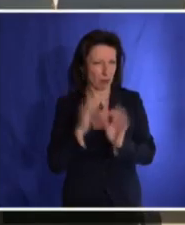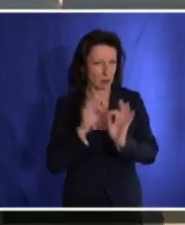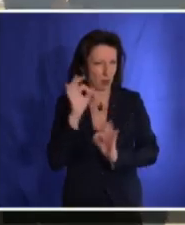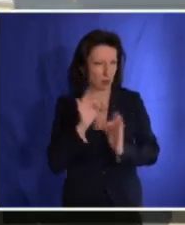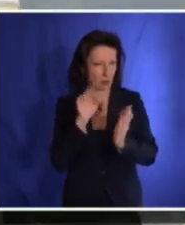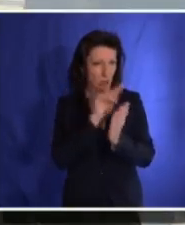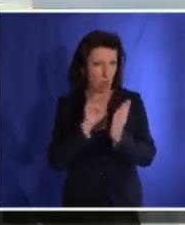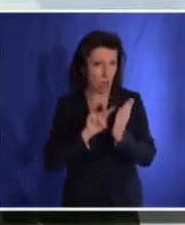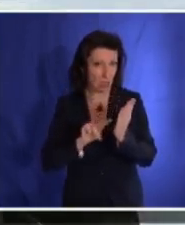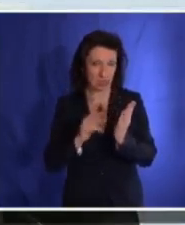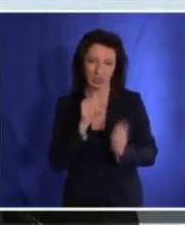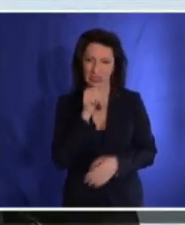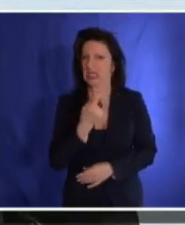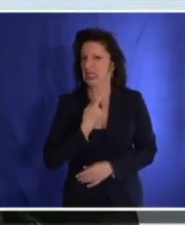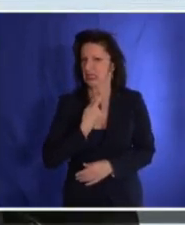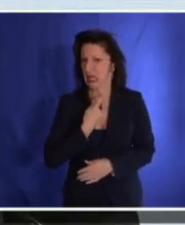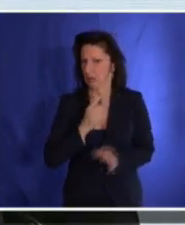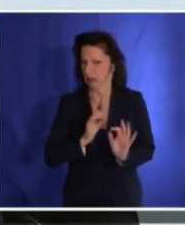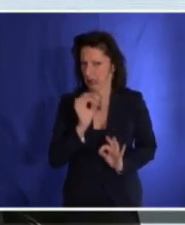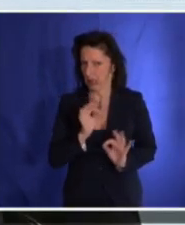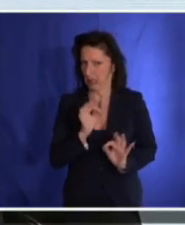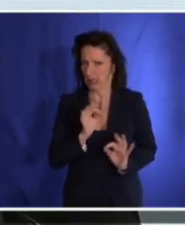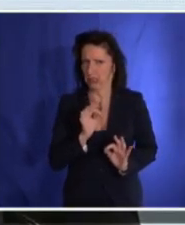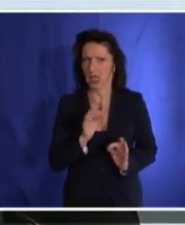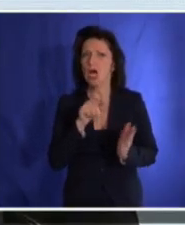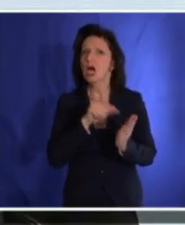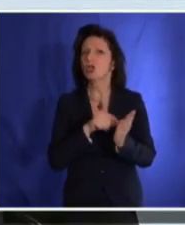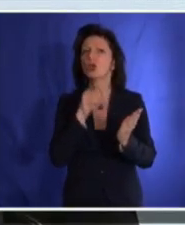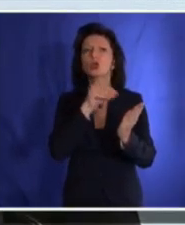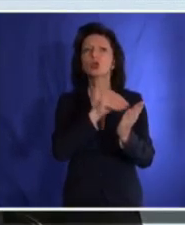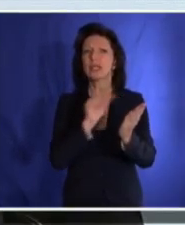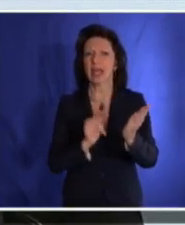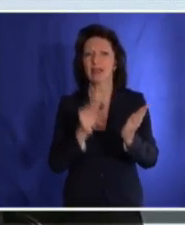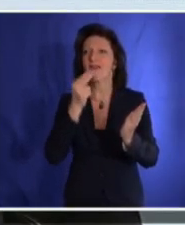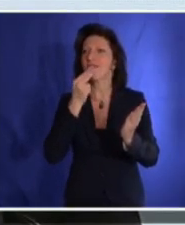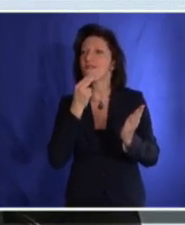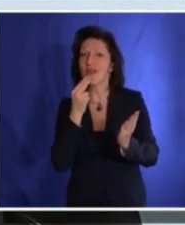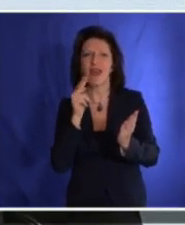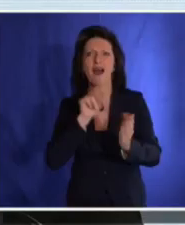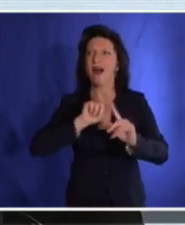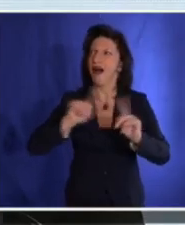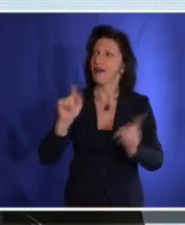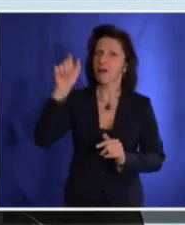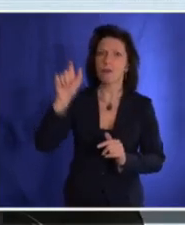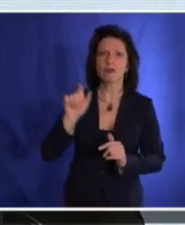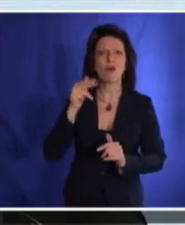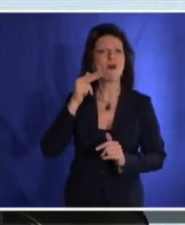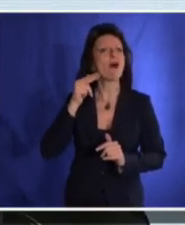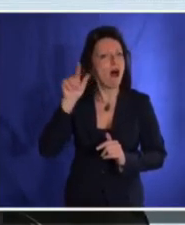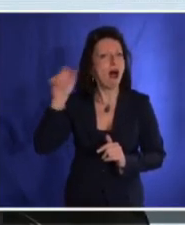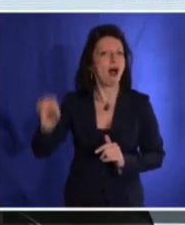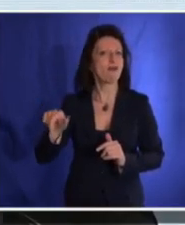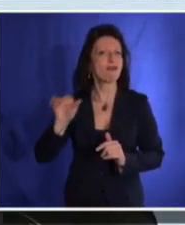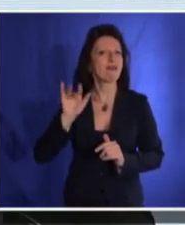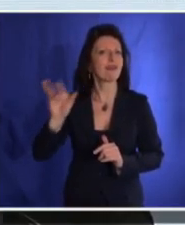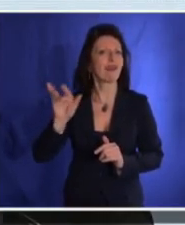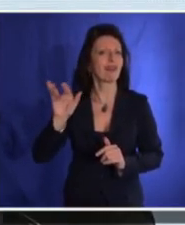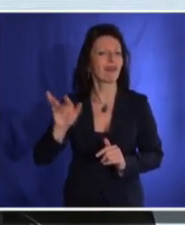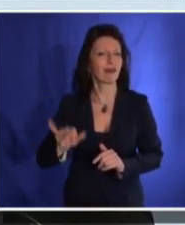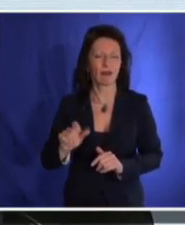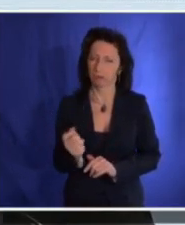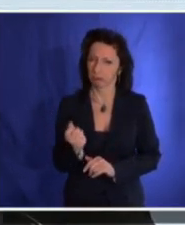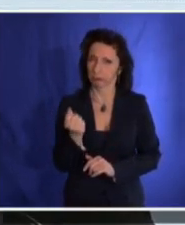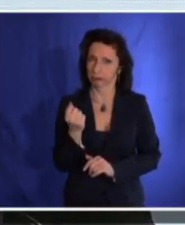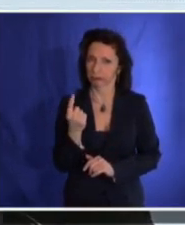die ist nicht von uns gewesen. Da wird dann dargestellt, wer wen kritisiert. Es ist erstaunlicherweise,